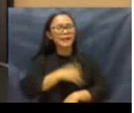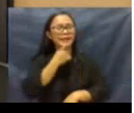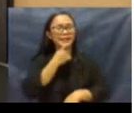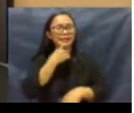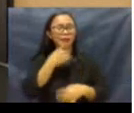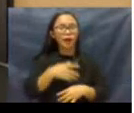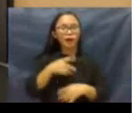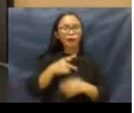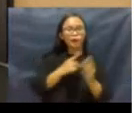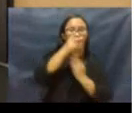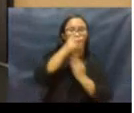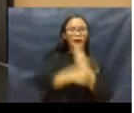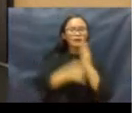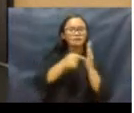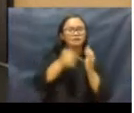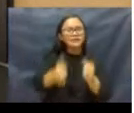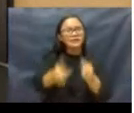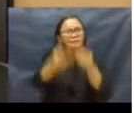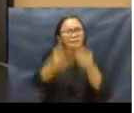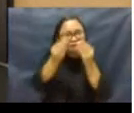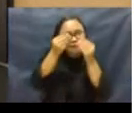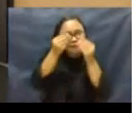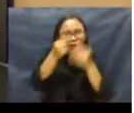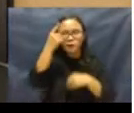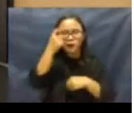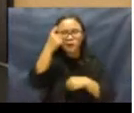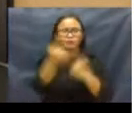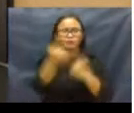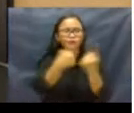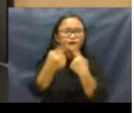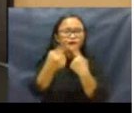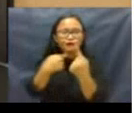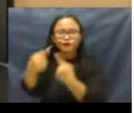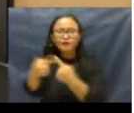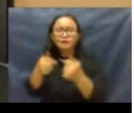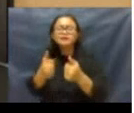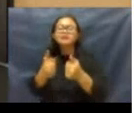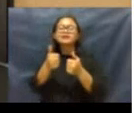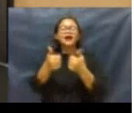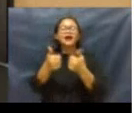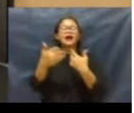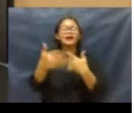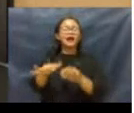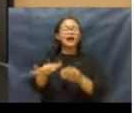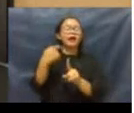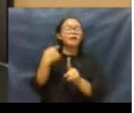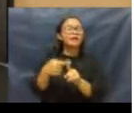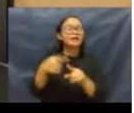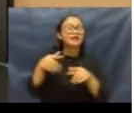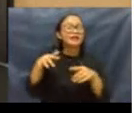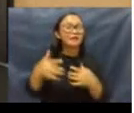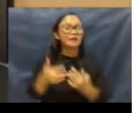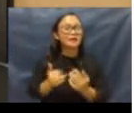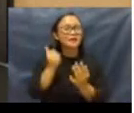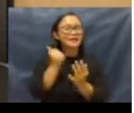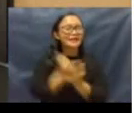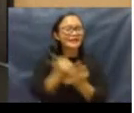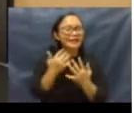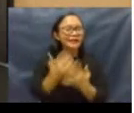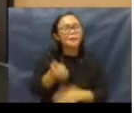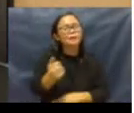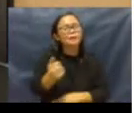untuk belajar dan juga saling bertukar pikiran, dan juga yang paling penting adalah kita bisa belajar dengan suasana